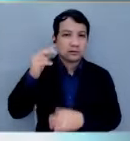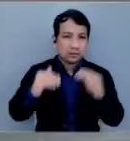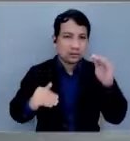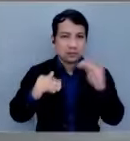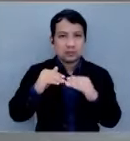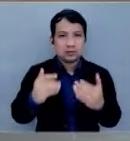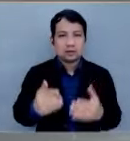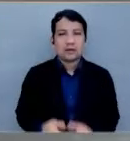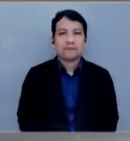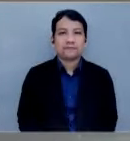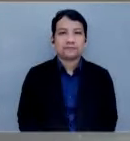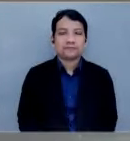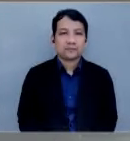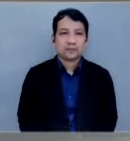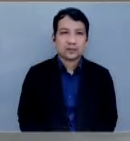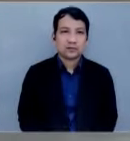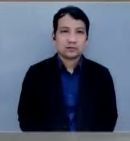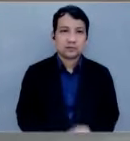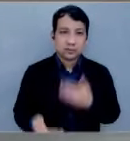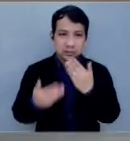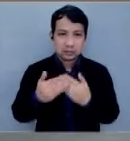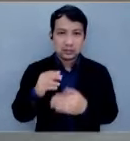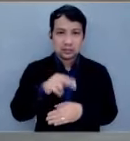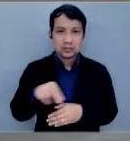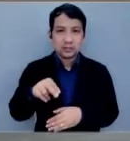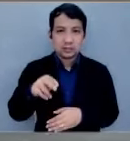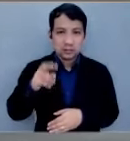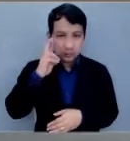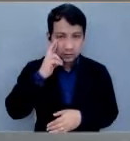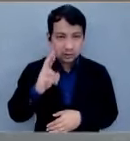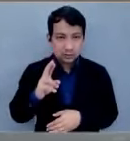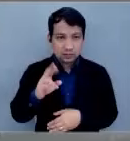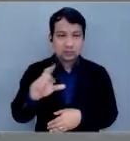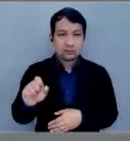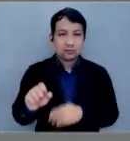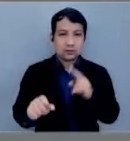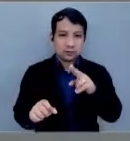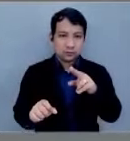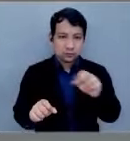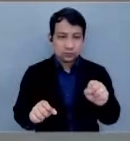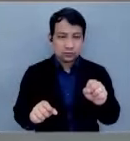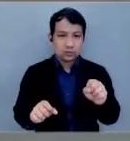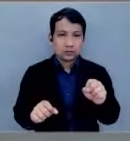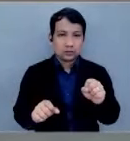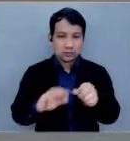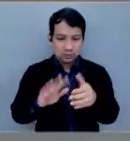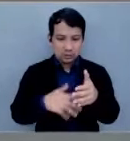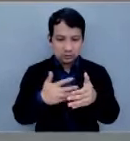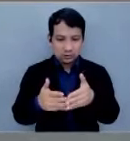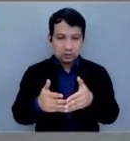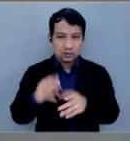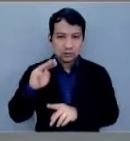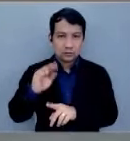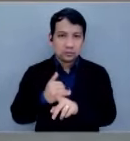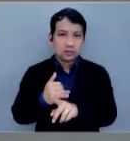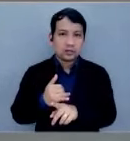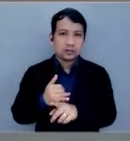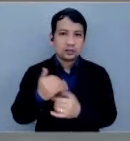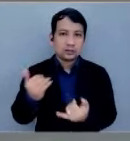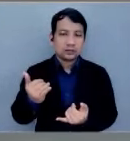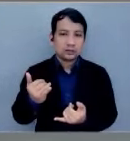hindi ko maabot. May good news naman si Roland. May US tour na siya this coming May. Nagbabalita mula